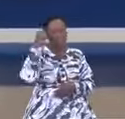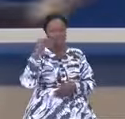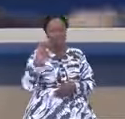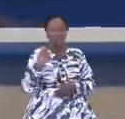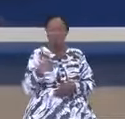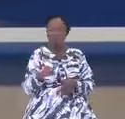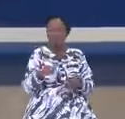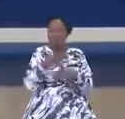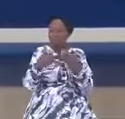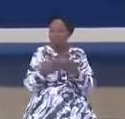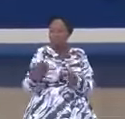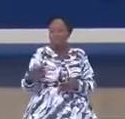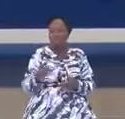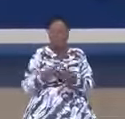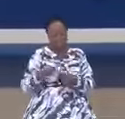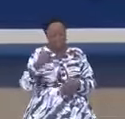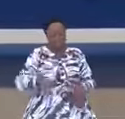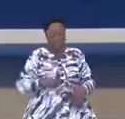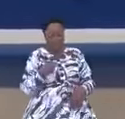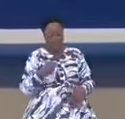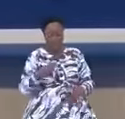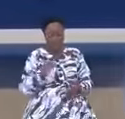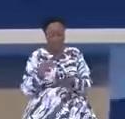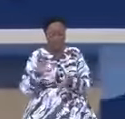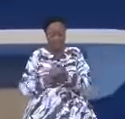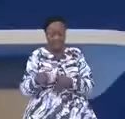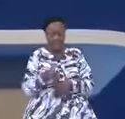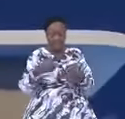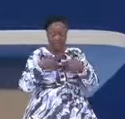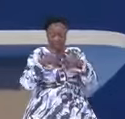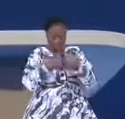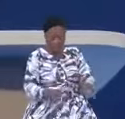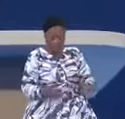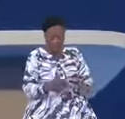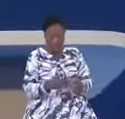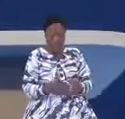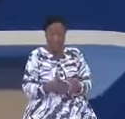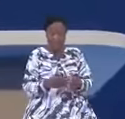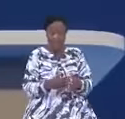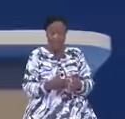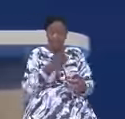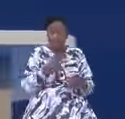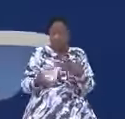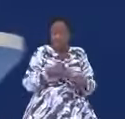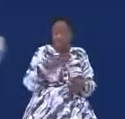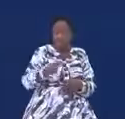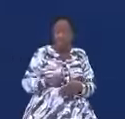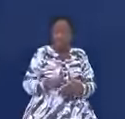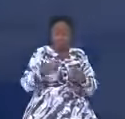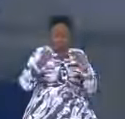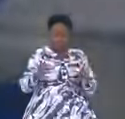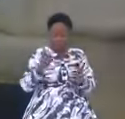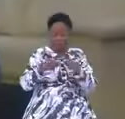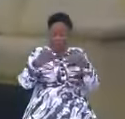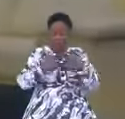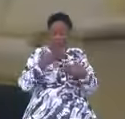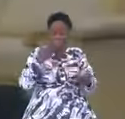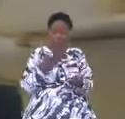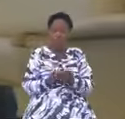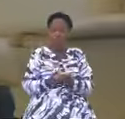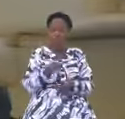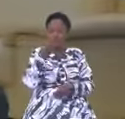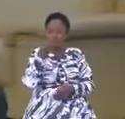perdu même la capacité d'avoir de mon repas comme le volant et